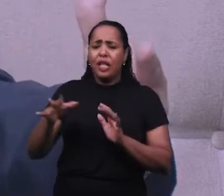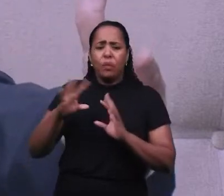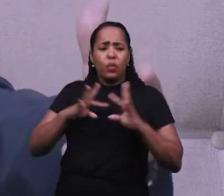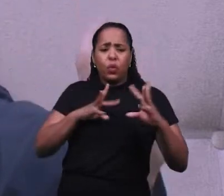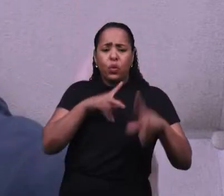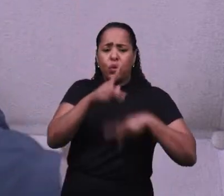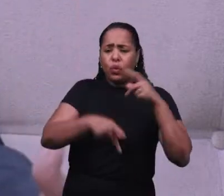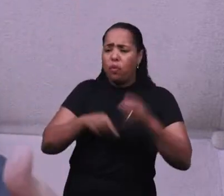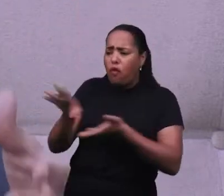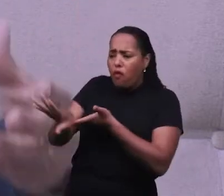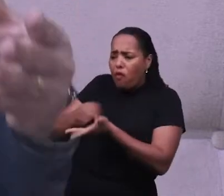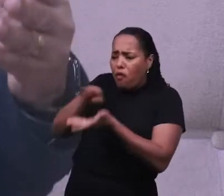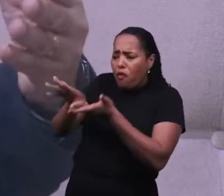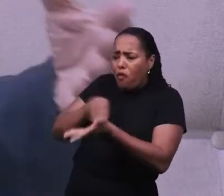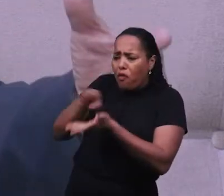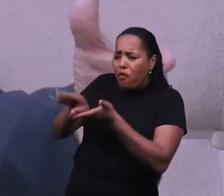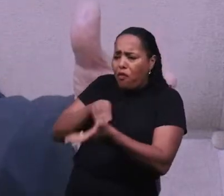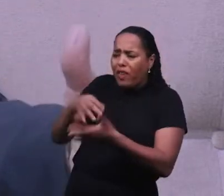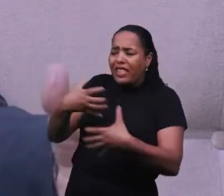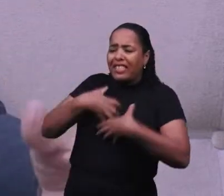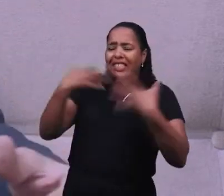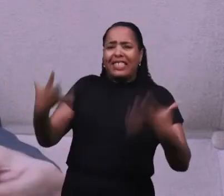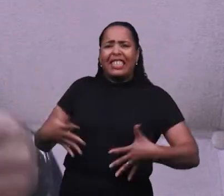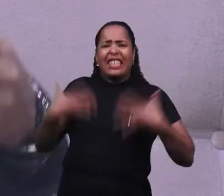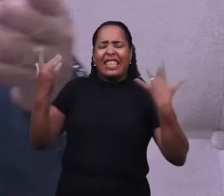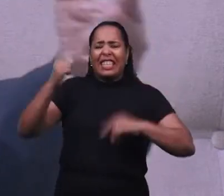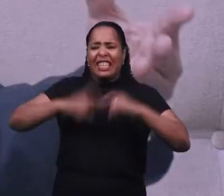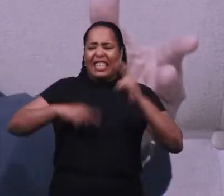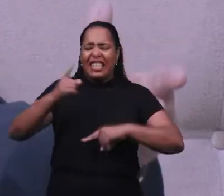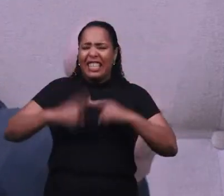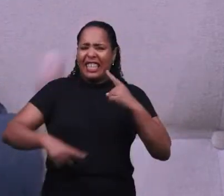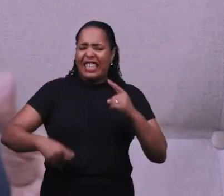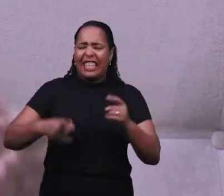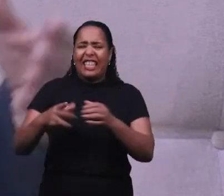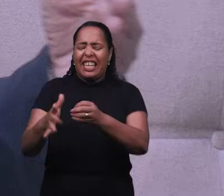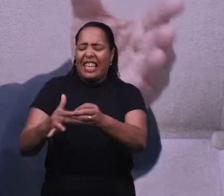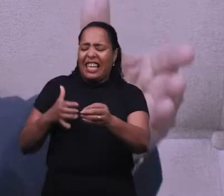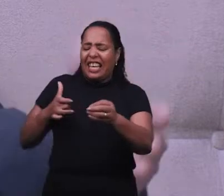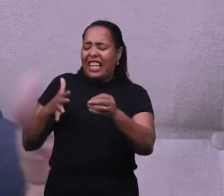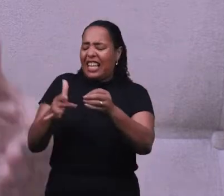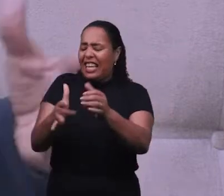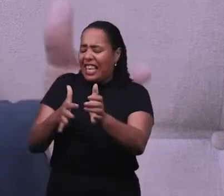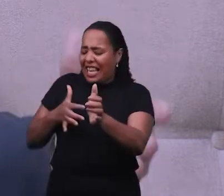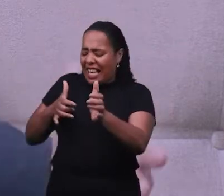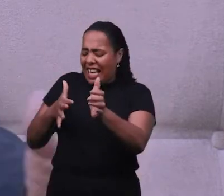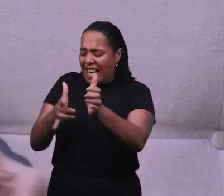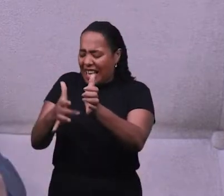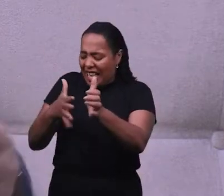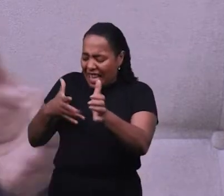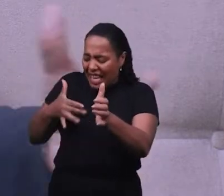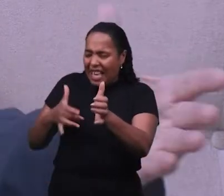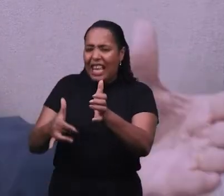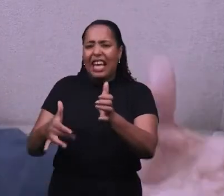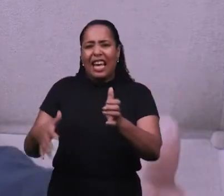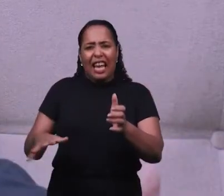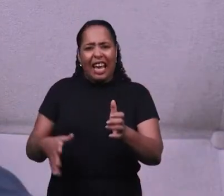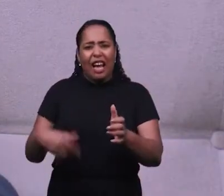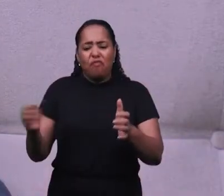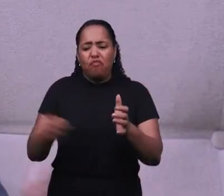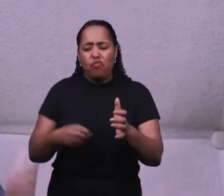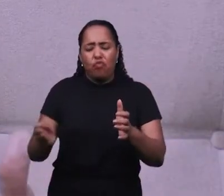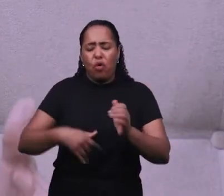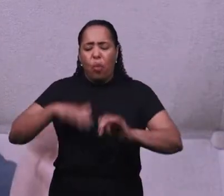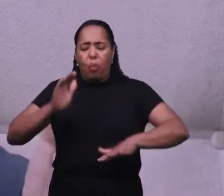Et tout Israël a suivi cet exemple. Et ils se sont réjouis avec des instruments de musique. Ça a été une